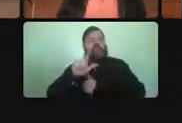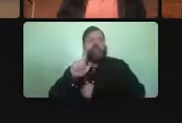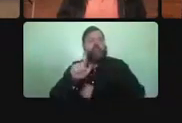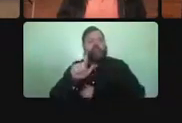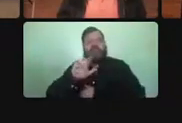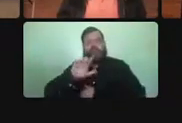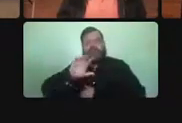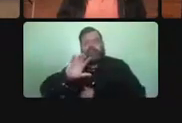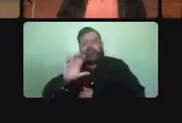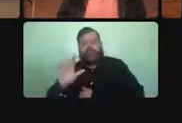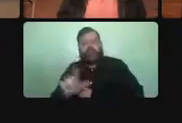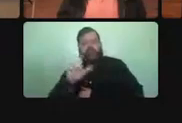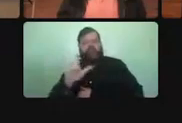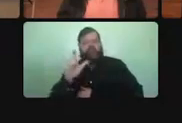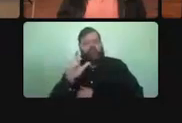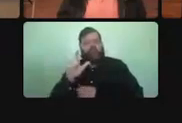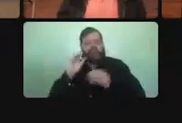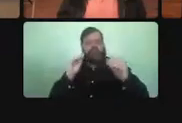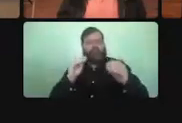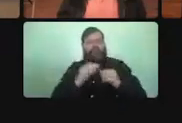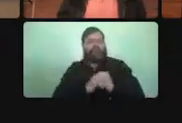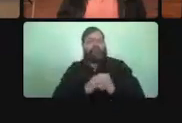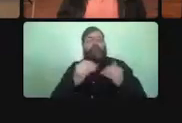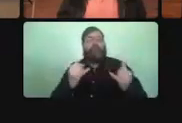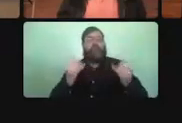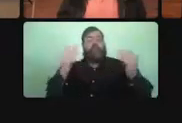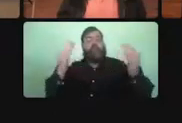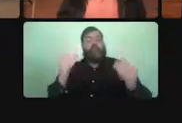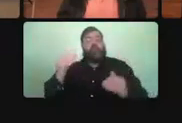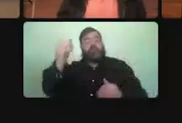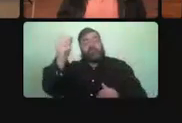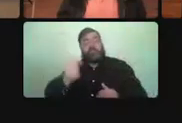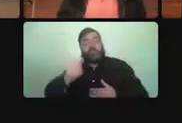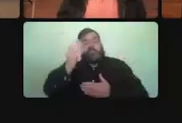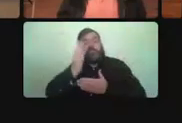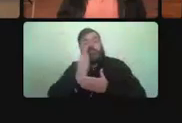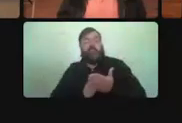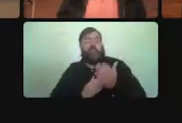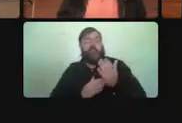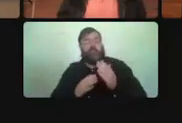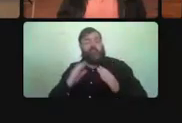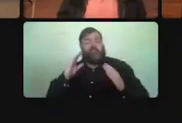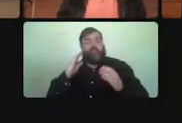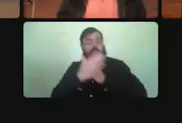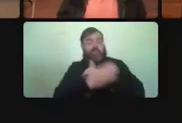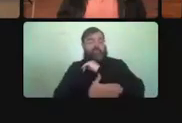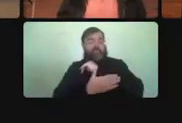Tumeweza kuzingatia mabadiliko katika mambo ya elimu. Pia